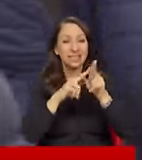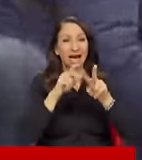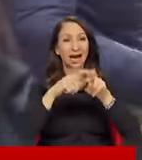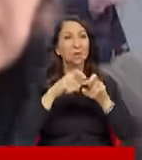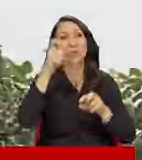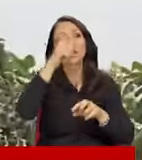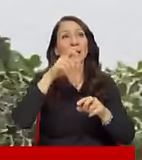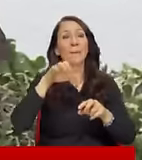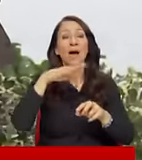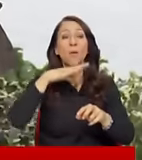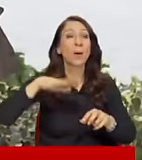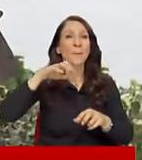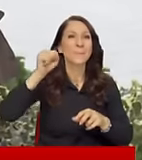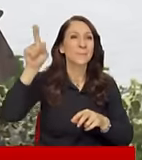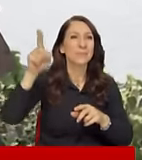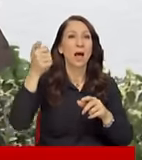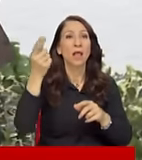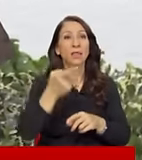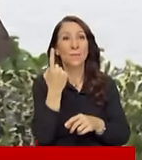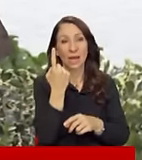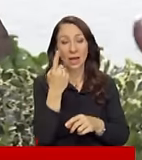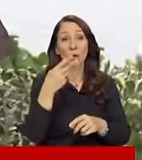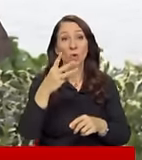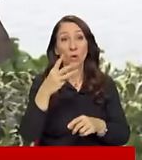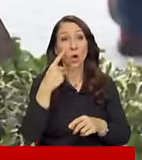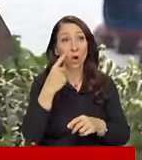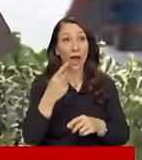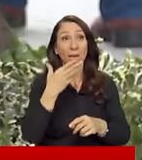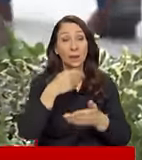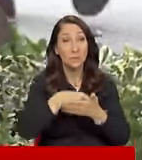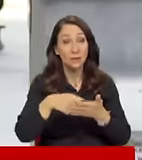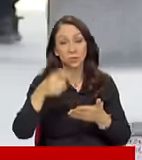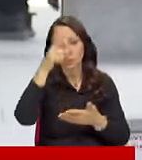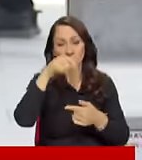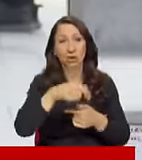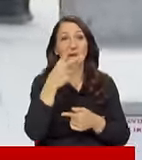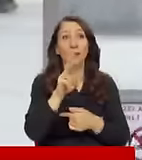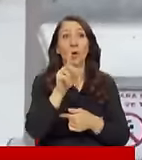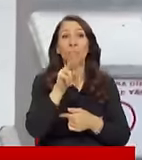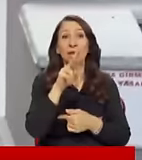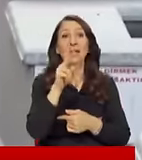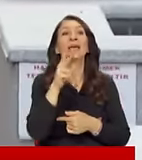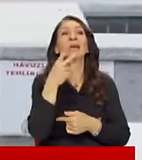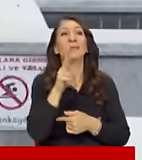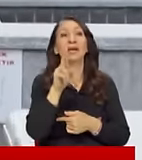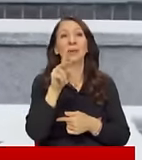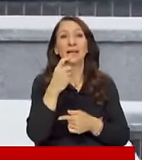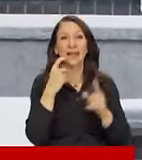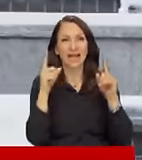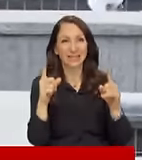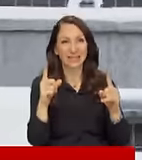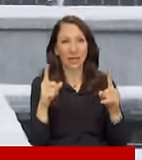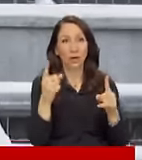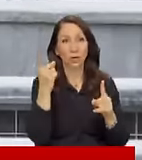bir emekli aylığı Merkez Avrupa ülkelerinin 6'da biri. Euro cinsinden emekli aylığı Türkiye'de 2012 ve 2021 yılları